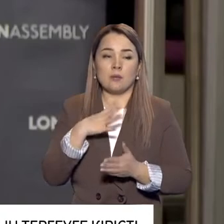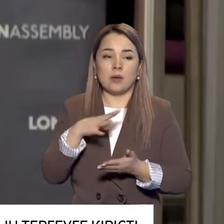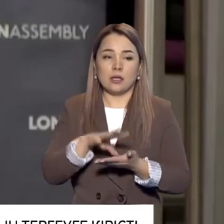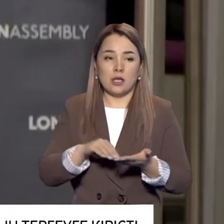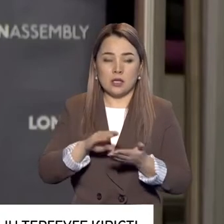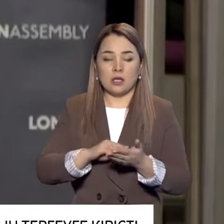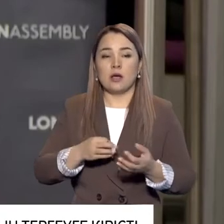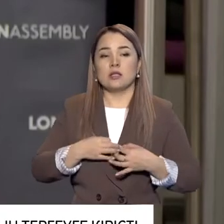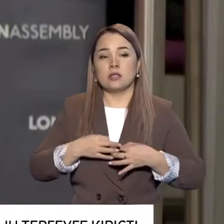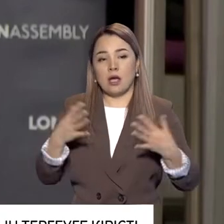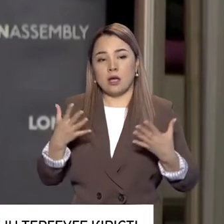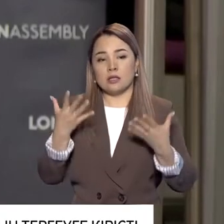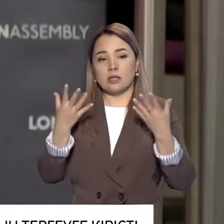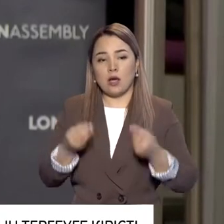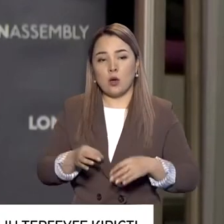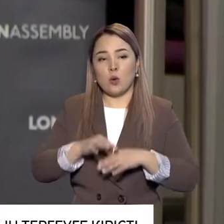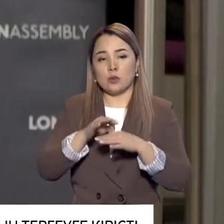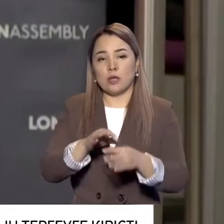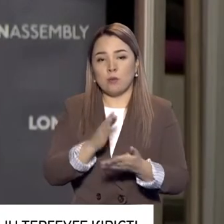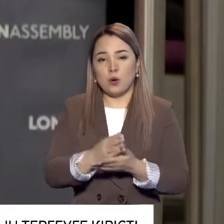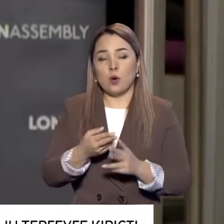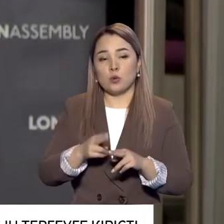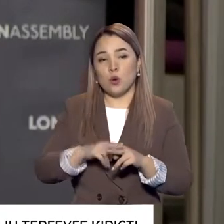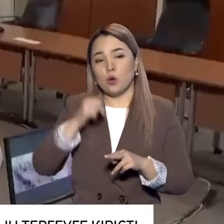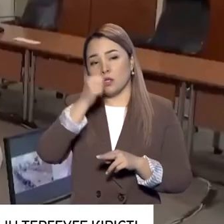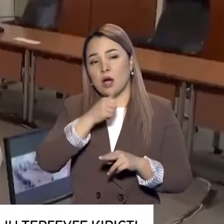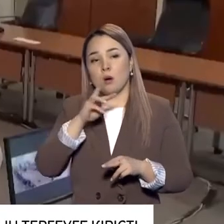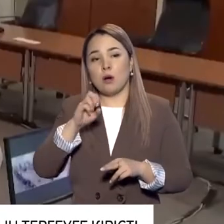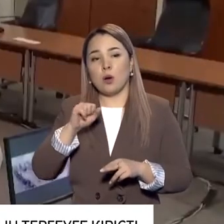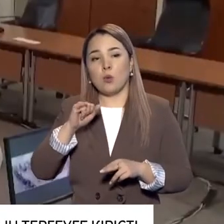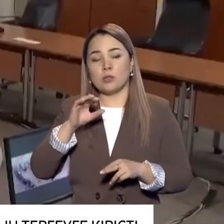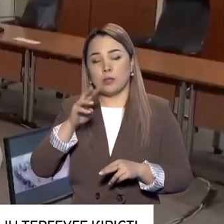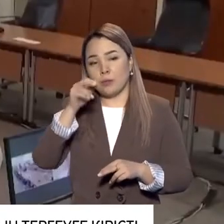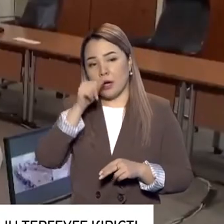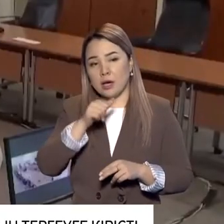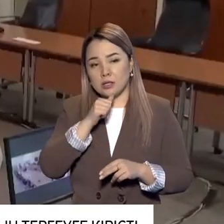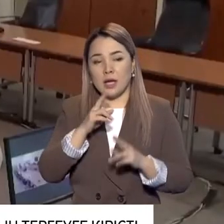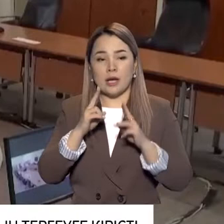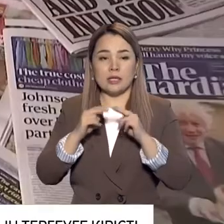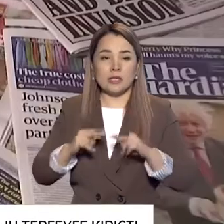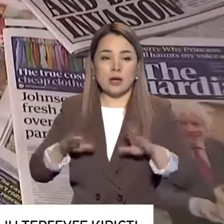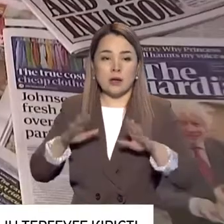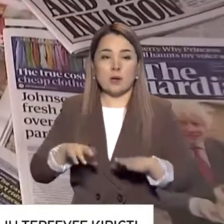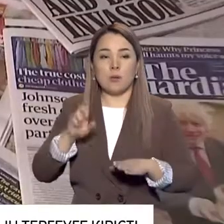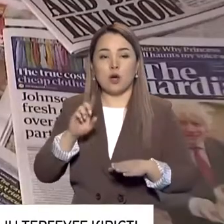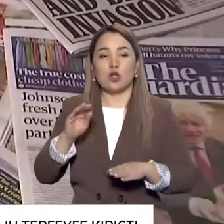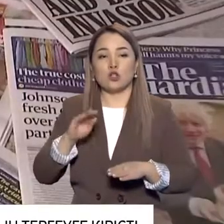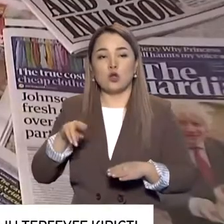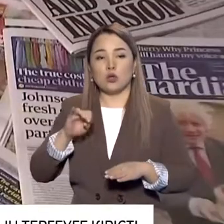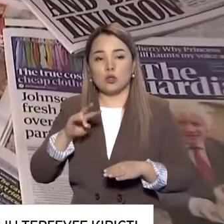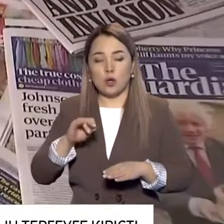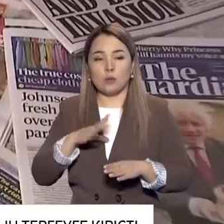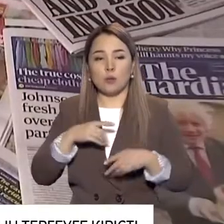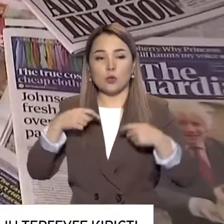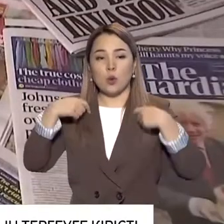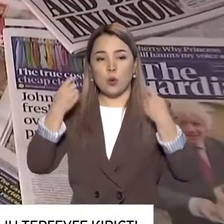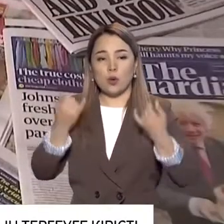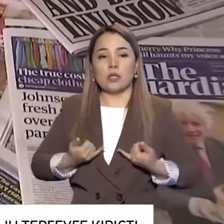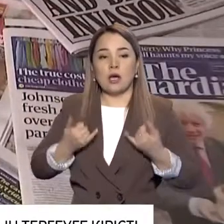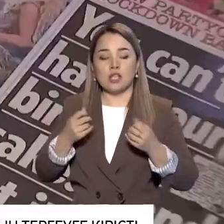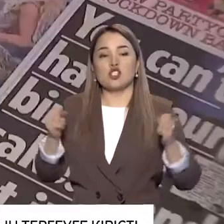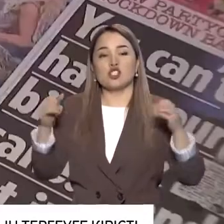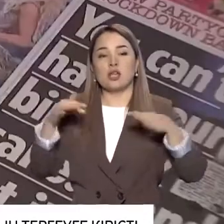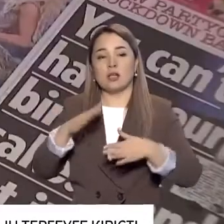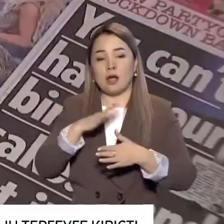салтанатты кештер өткізілген. Мысалы, сол жылғы маусым айында үкімет өкілдері резиденцияда Борис Джонсонның туған күнін тойлауға